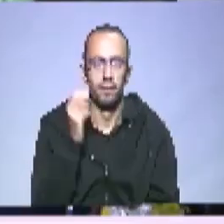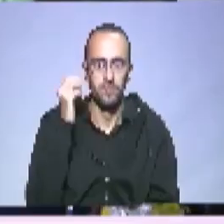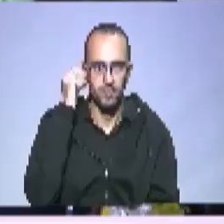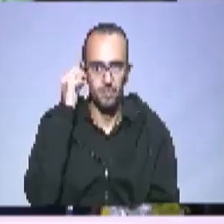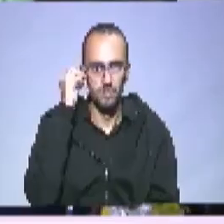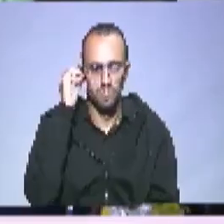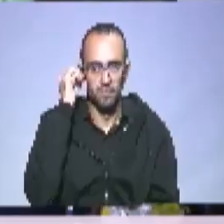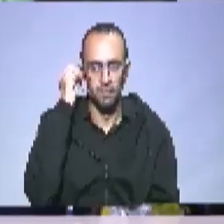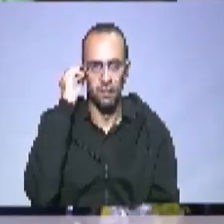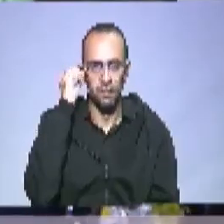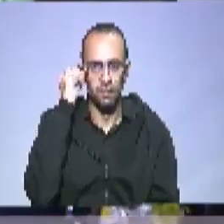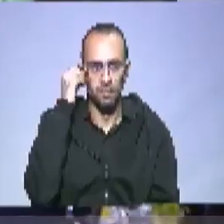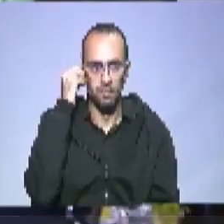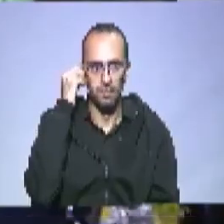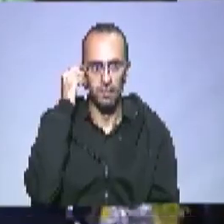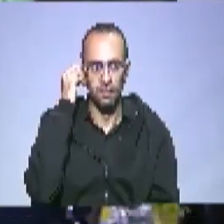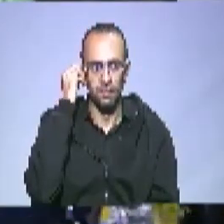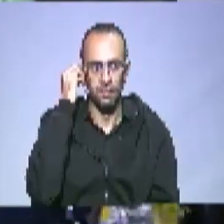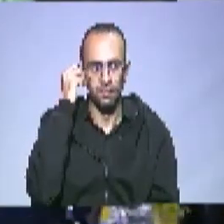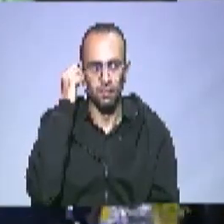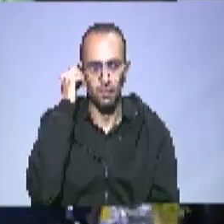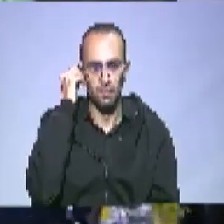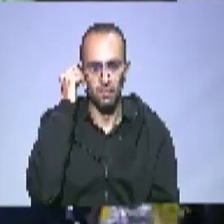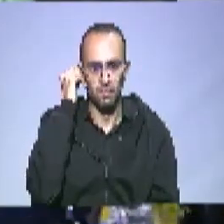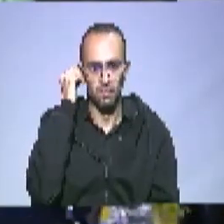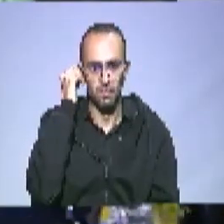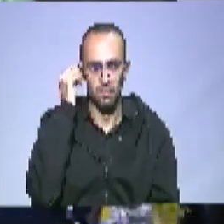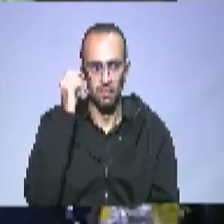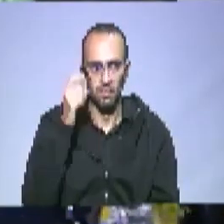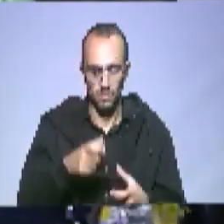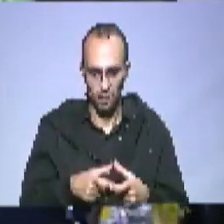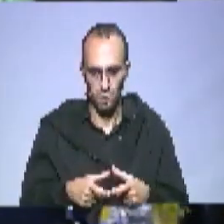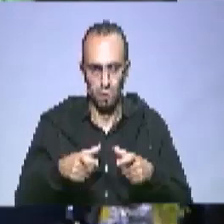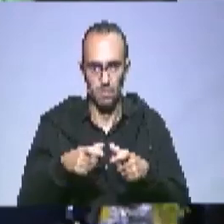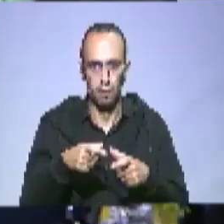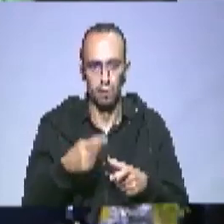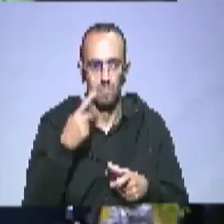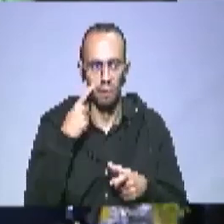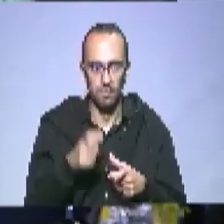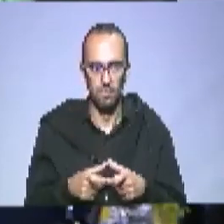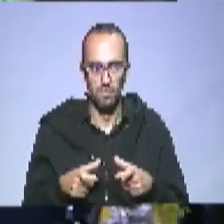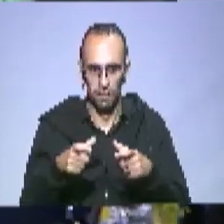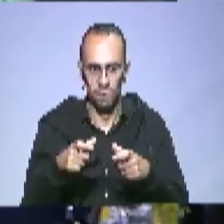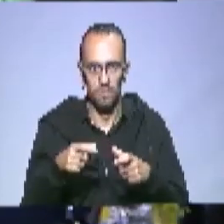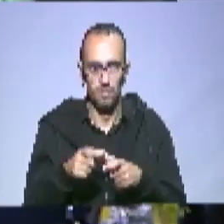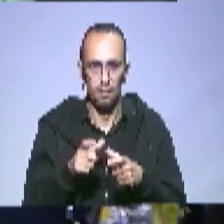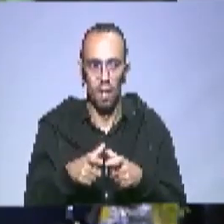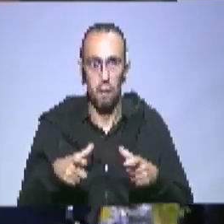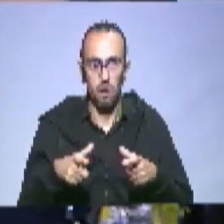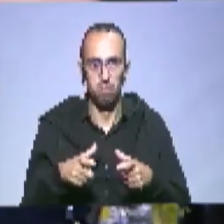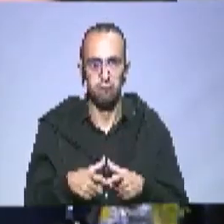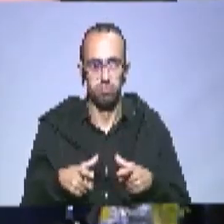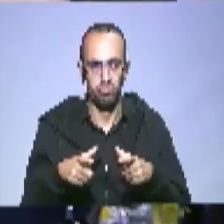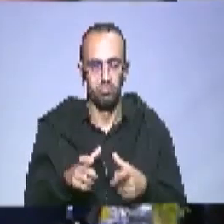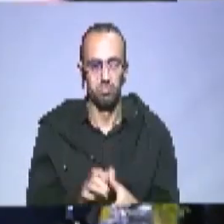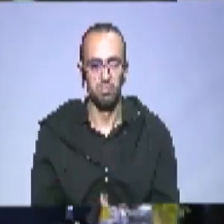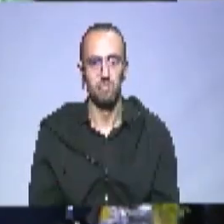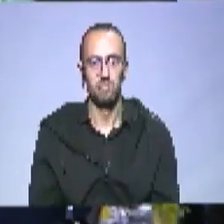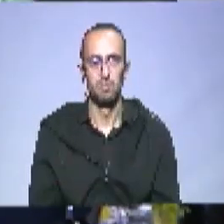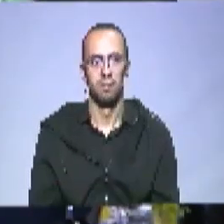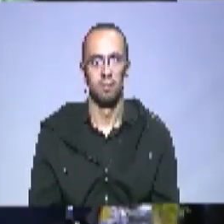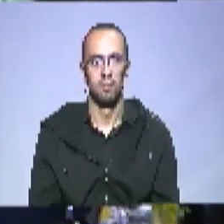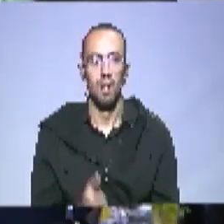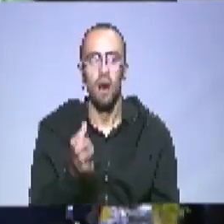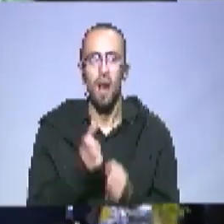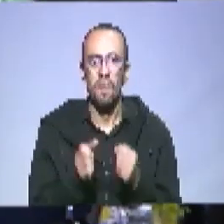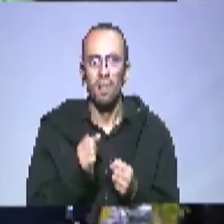وبعدين هقول لك هنعمل ايه. هنجيب بوله بقى من بتاعتنا دي الجميله دي. نجيب دي الاكبر شويه، نجيب شويه